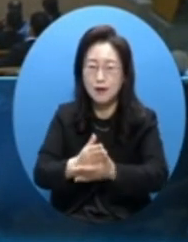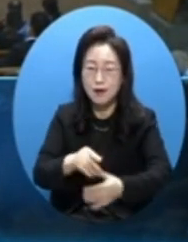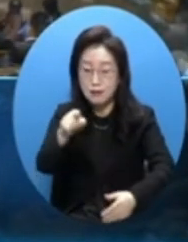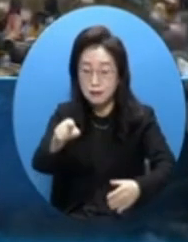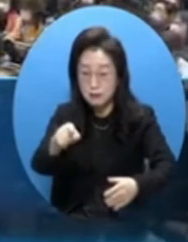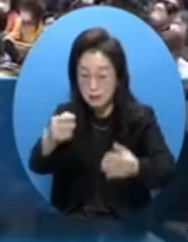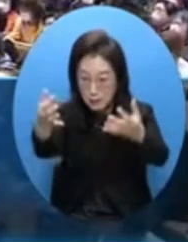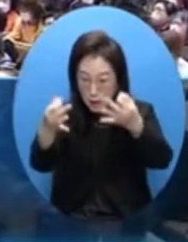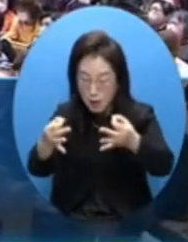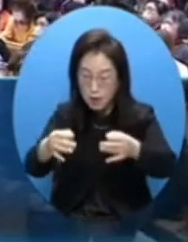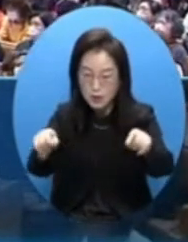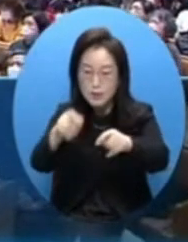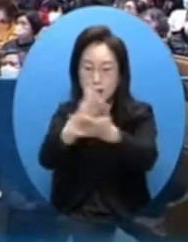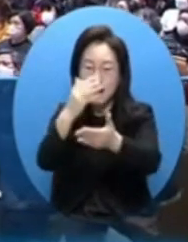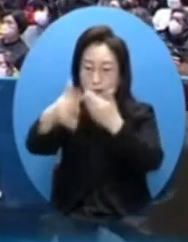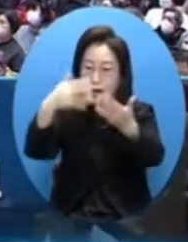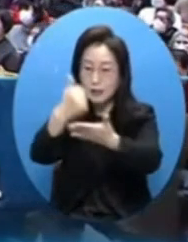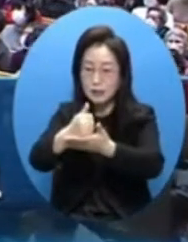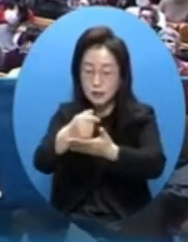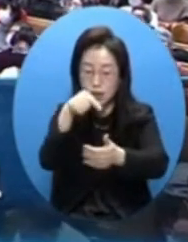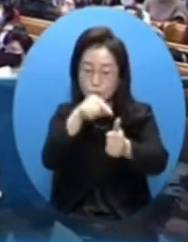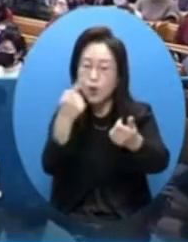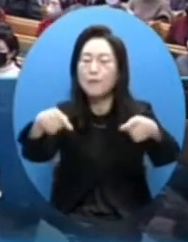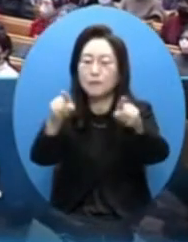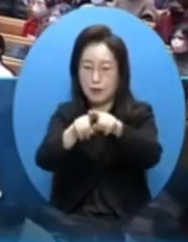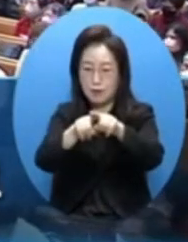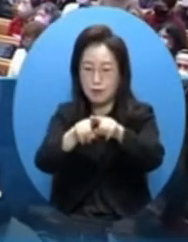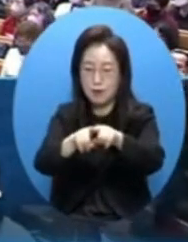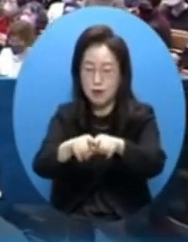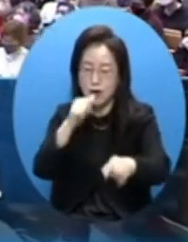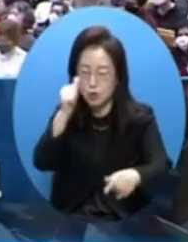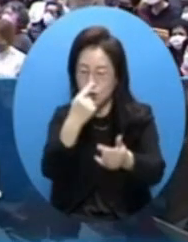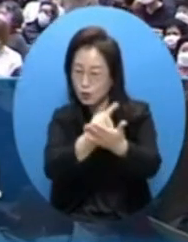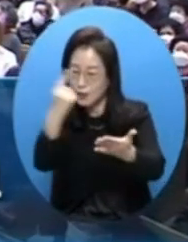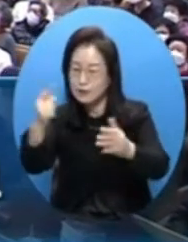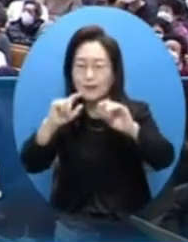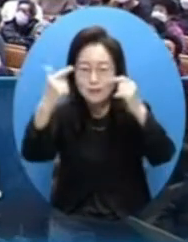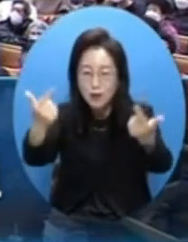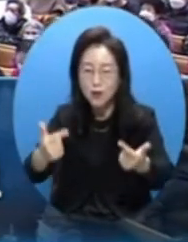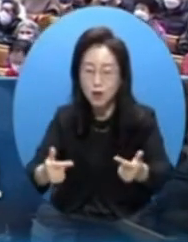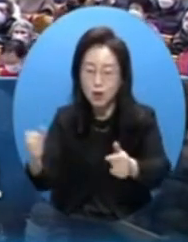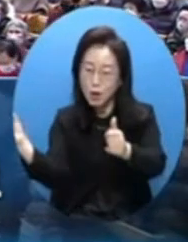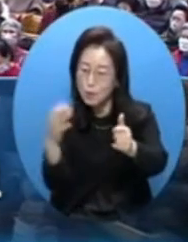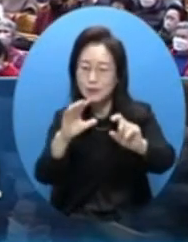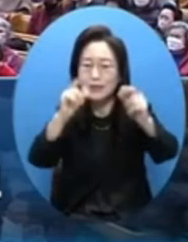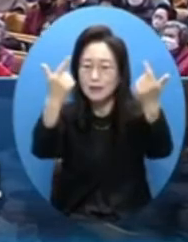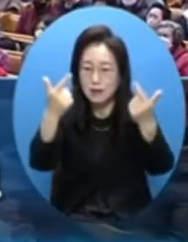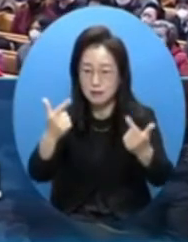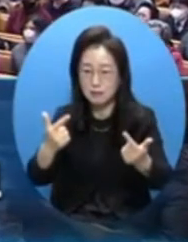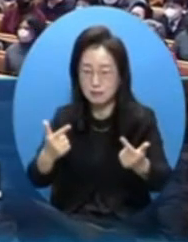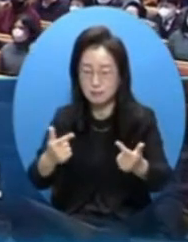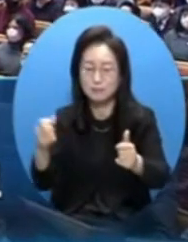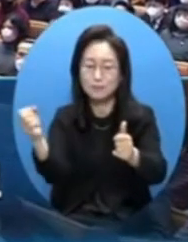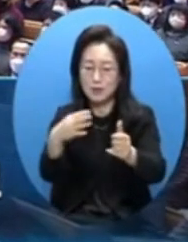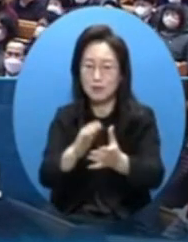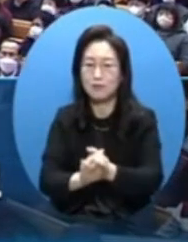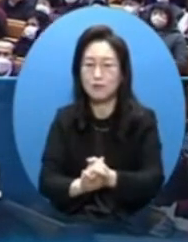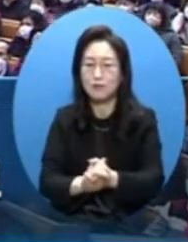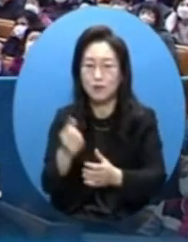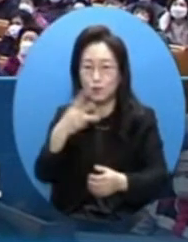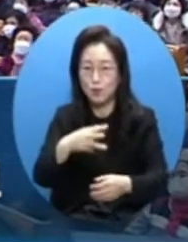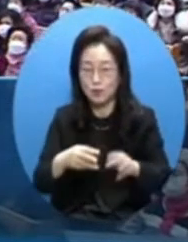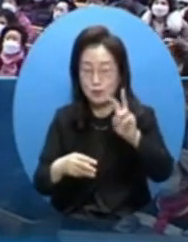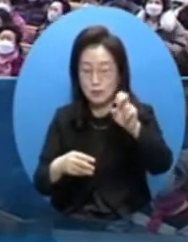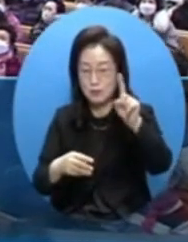앞에 떨지 말라. 이는 내 하나님 야훼 그가 너와 함께 가시며 결코 너를 떠나지 아니하시며 버리지 아니하실 것임이라 하고 31장